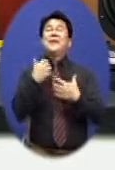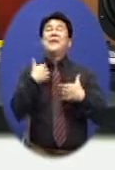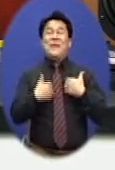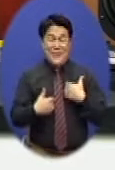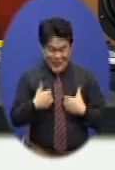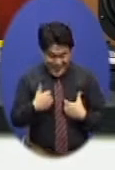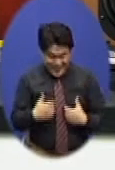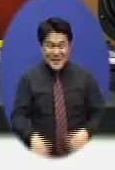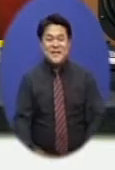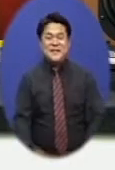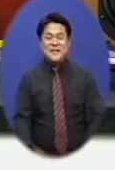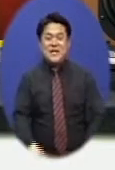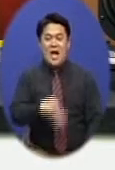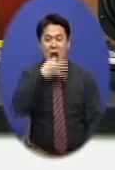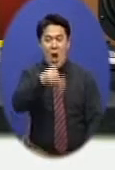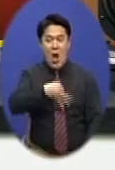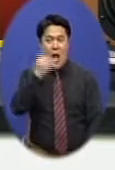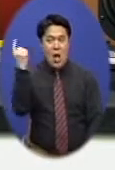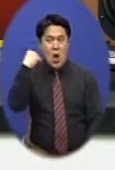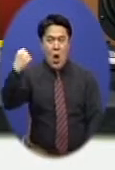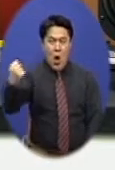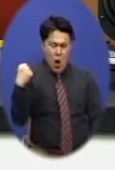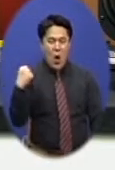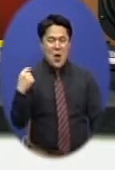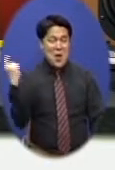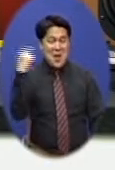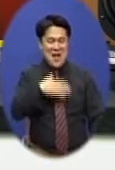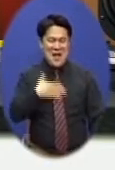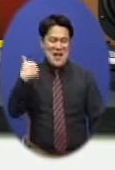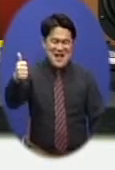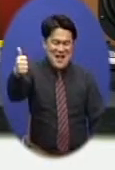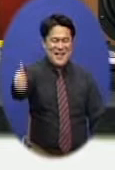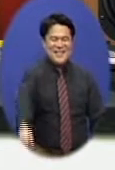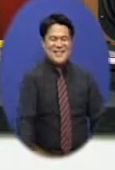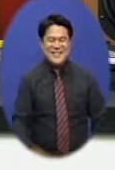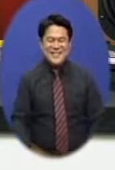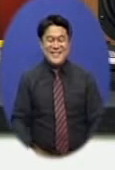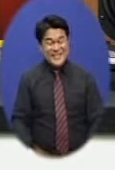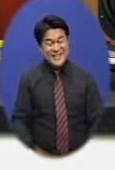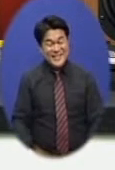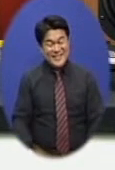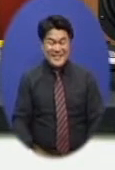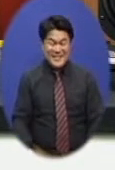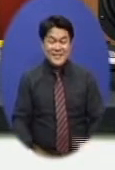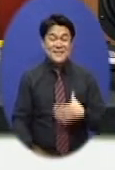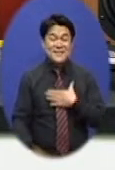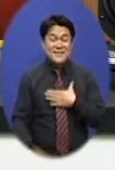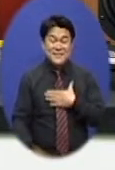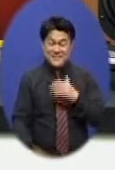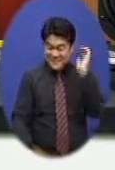반갑습니다. 네. 아유, 목소리가 아주 우렁차셔가지고 기분이 좋아요, 아버님. 네. 네.